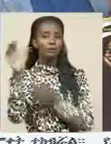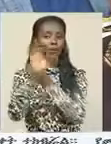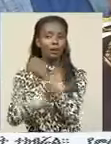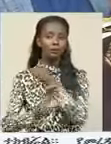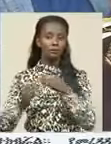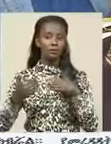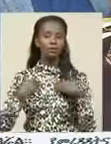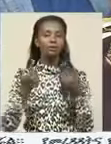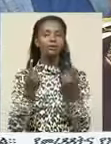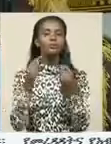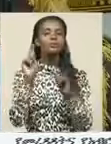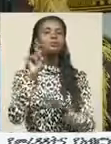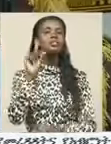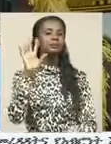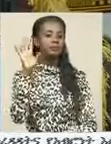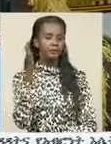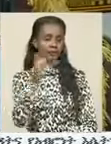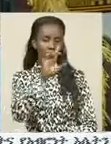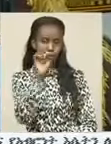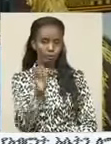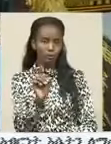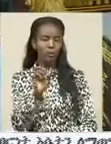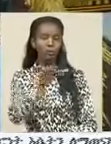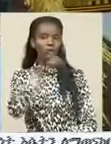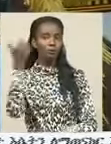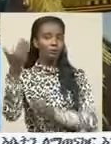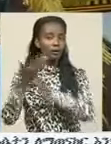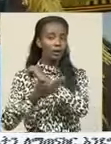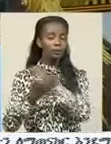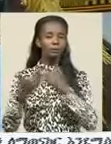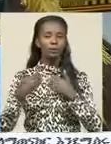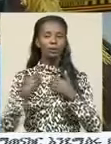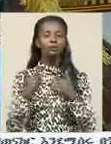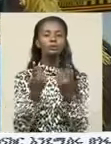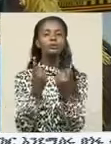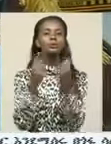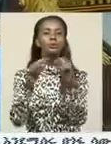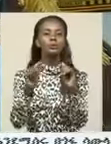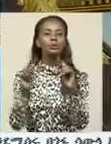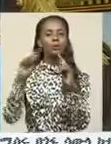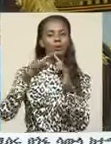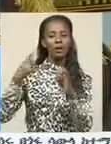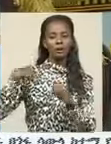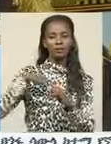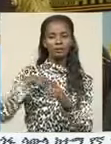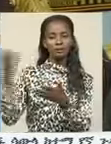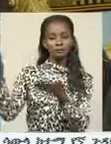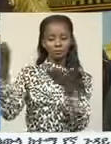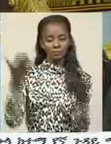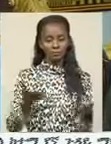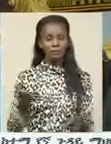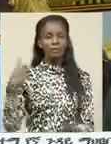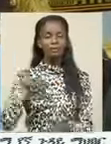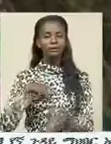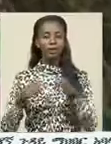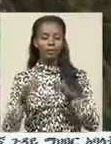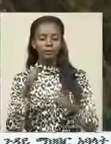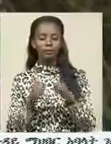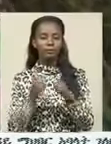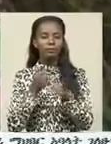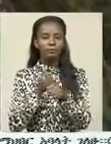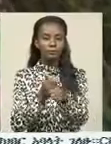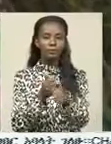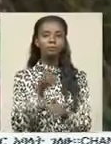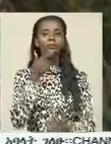ያሉ ተሞክሮዎች ምን ይመስላሉ? በሌሎች ሀገሮች ያለው ተሞክሮስ ወደ እኛ ስናመጣ ደግሞ እኛ የትኞችን ነው